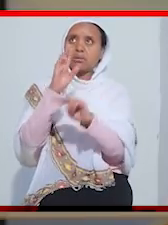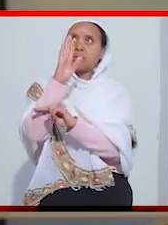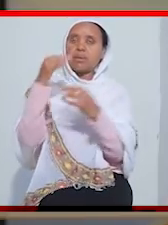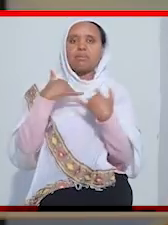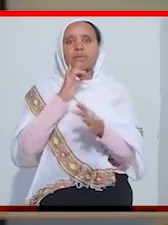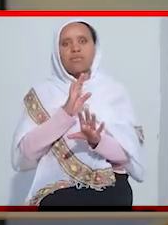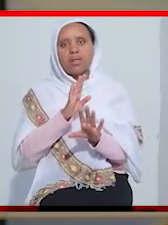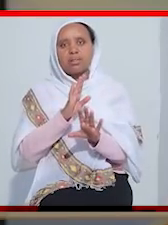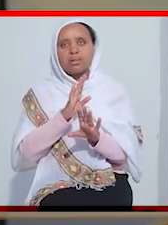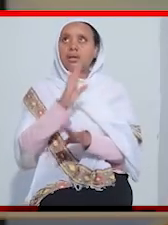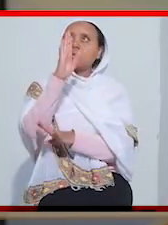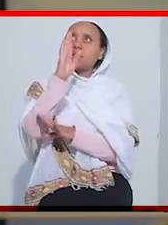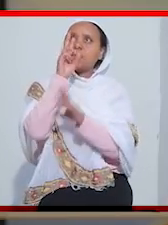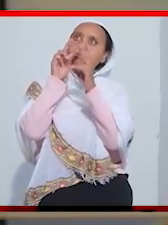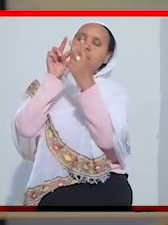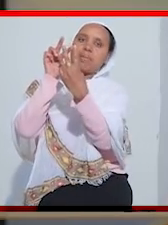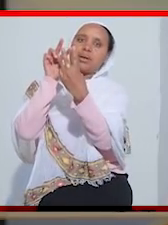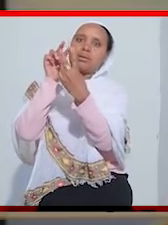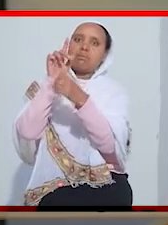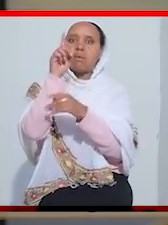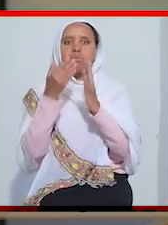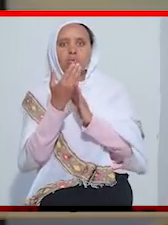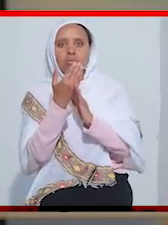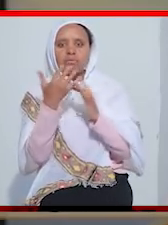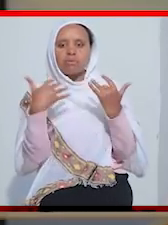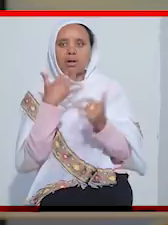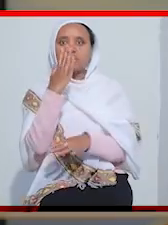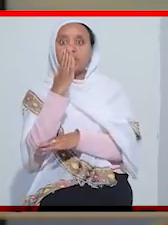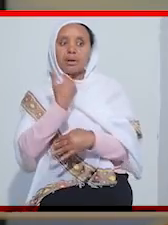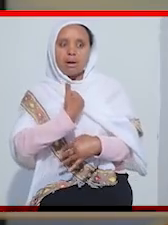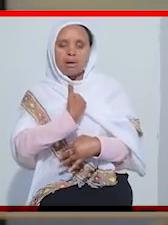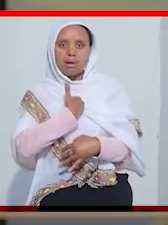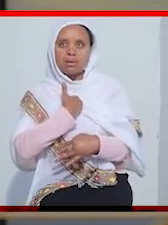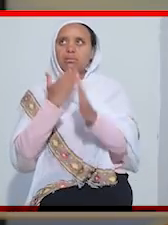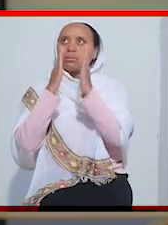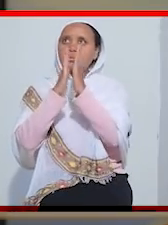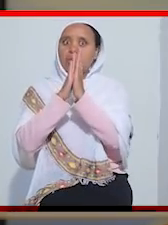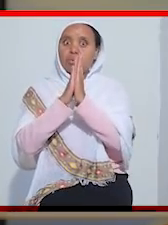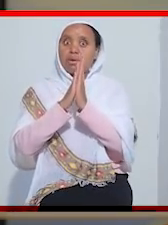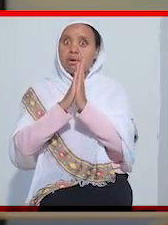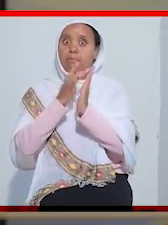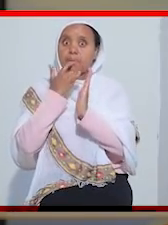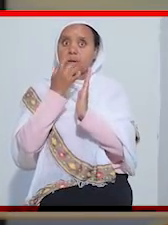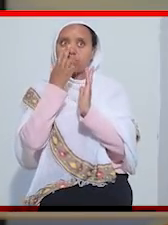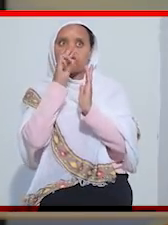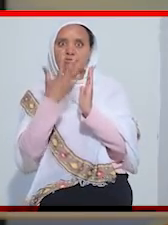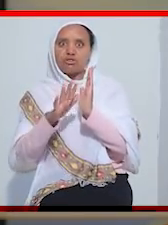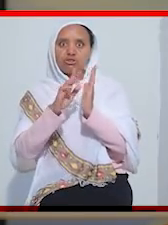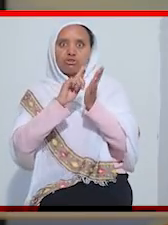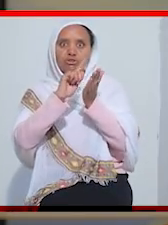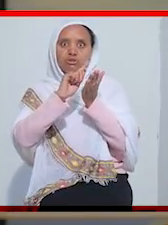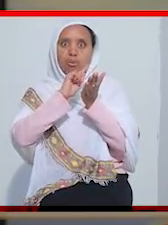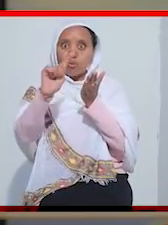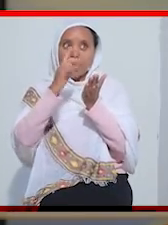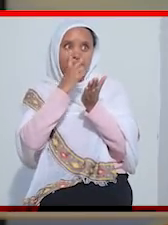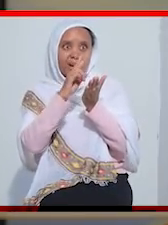ስራ ስትመለከት እግዚአብሔርን በመፍራት እግዚአብሔርን በመመልከት በአንድ በኩል ፈሪሃ እግዚአብሔር አለ ጸሎተኛ ነኝ የሚል